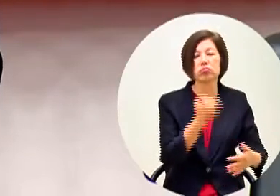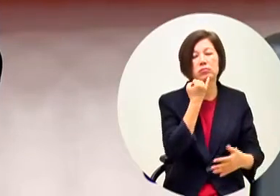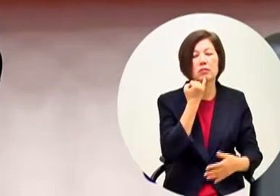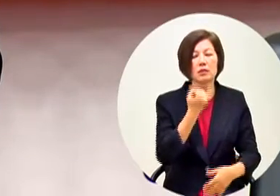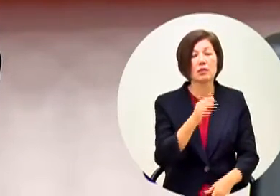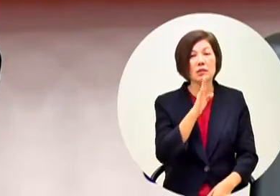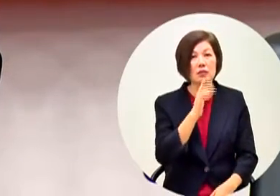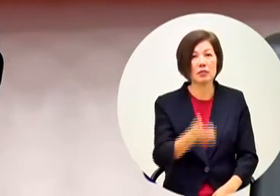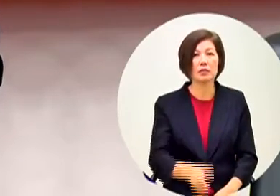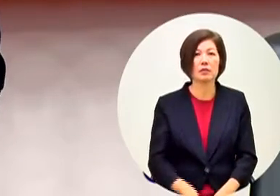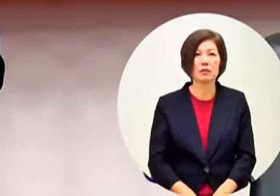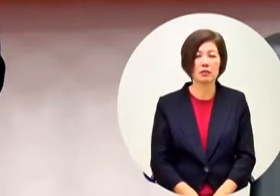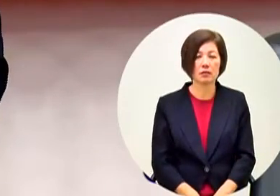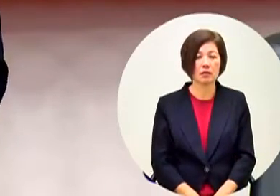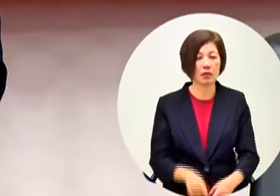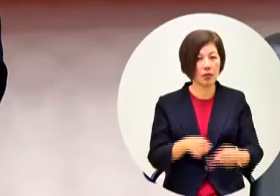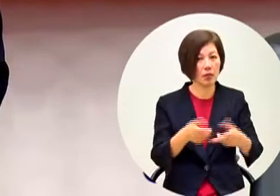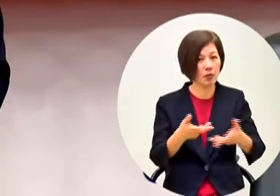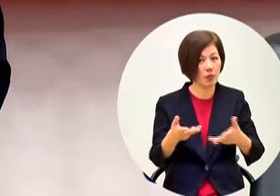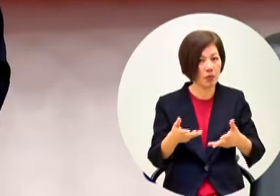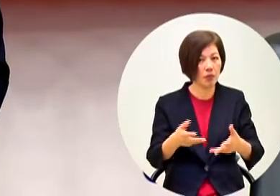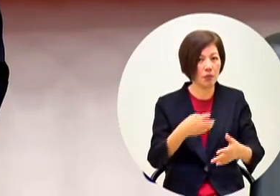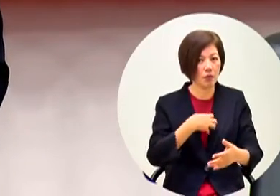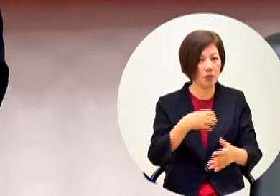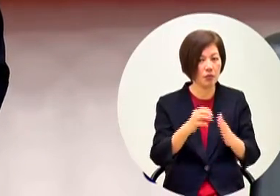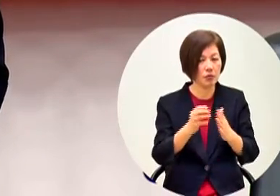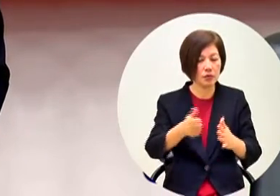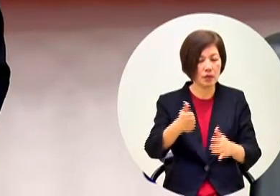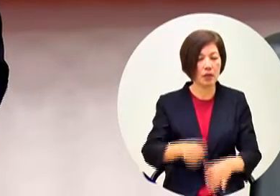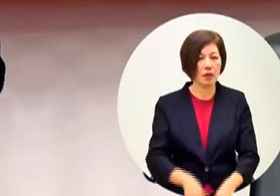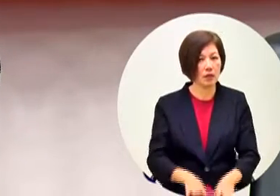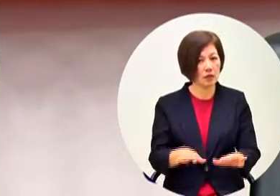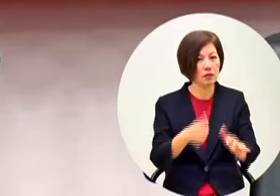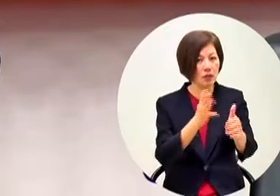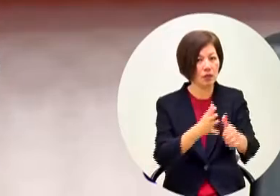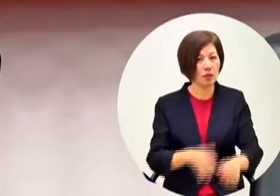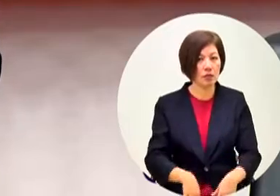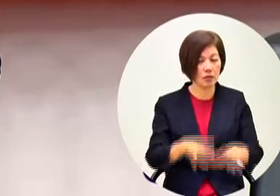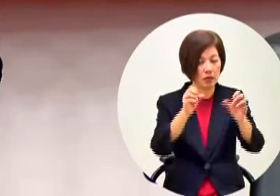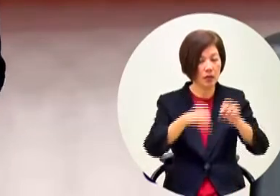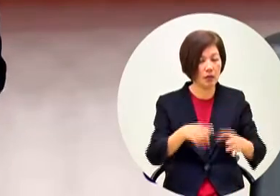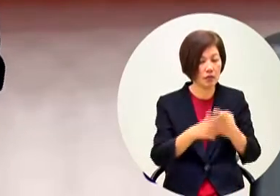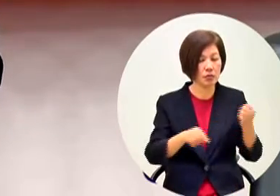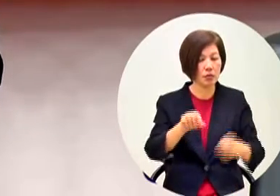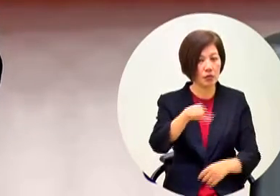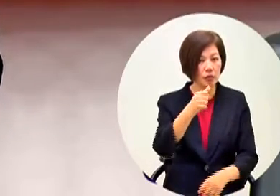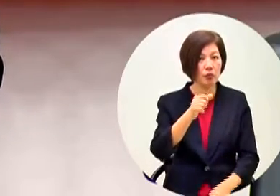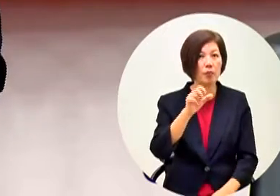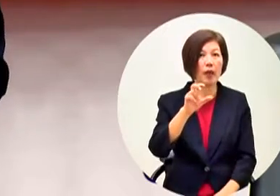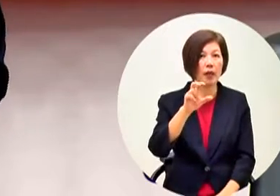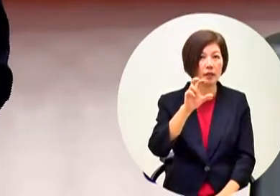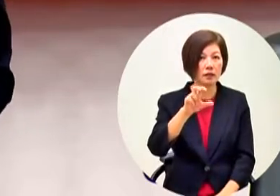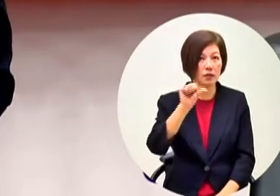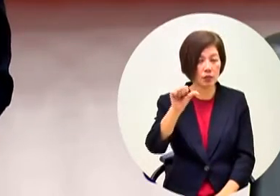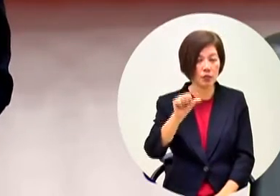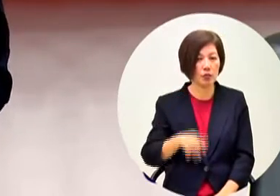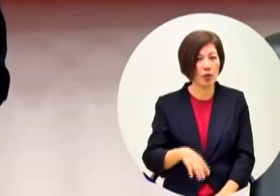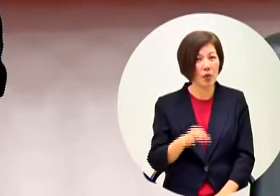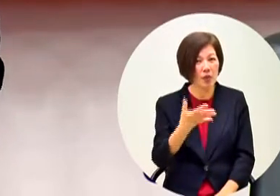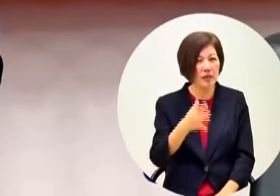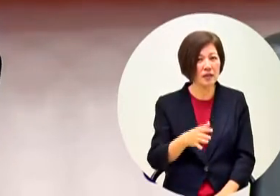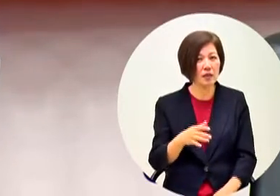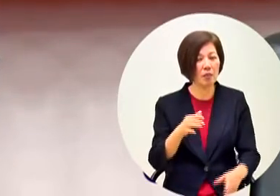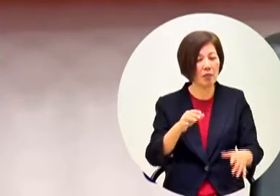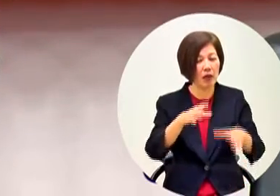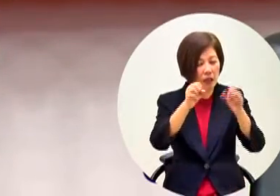公务局的吴局长，到底所谓的已拆除575件，为什么是这个已拆除？为什么不是待